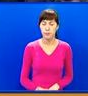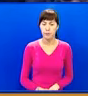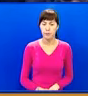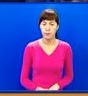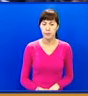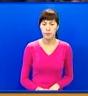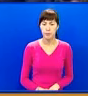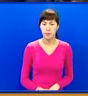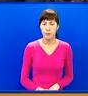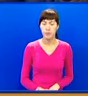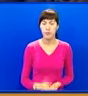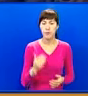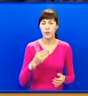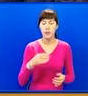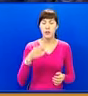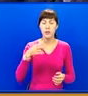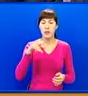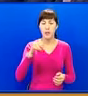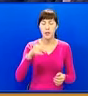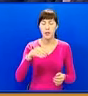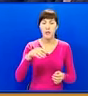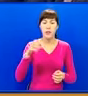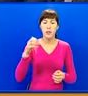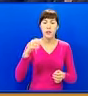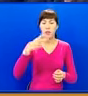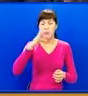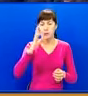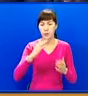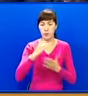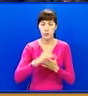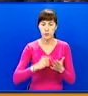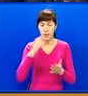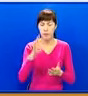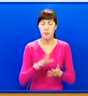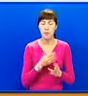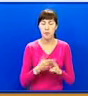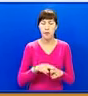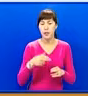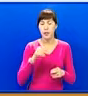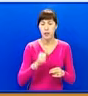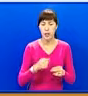что... Сіз қараша 90-да импорт көлемін 20%-ға төмендетемін дедіңіз. Солай ғой.